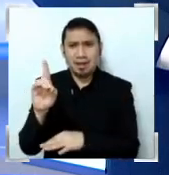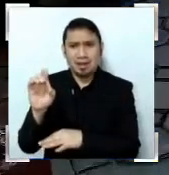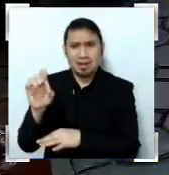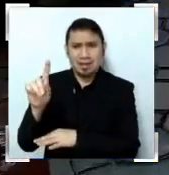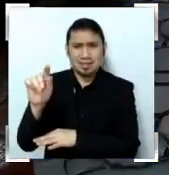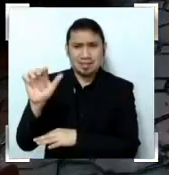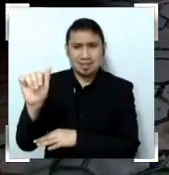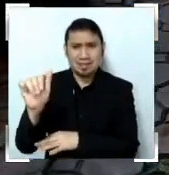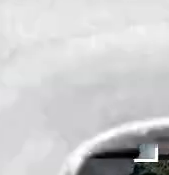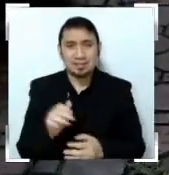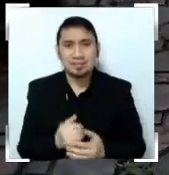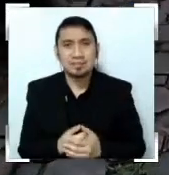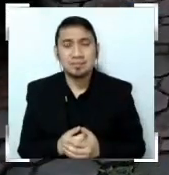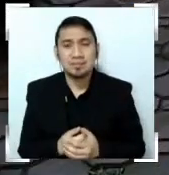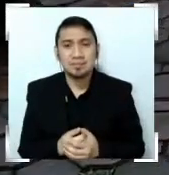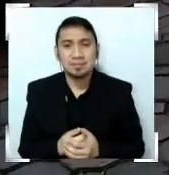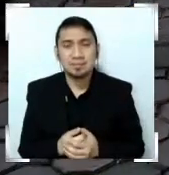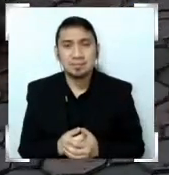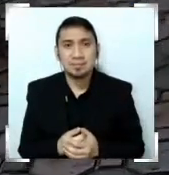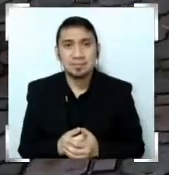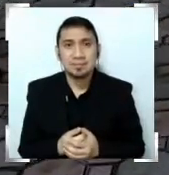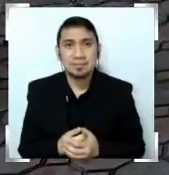Perez.